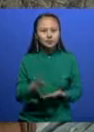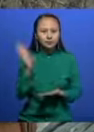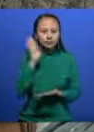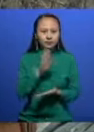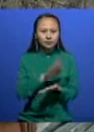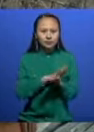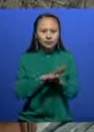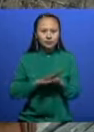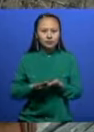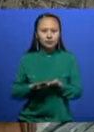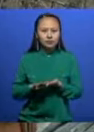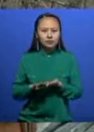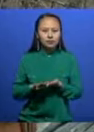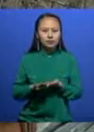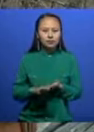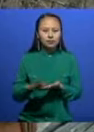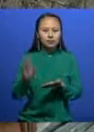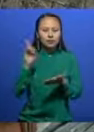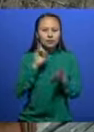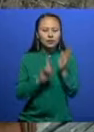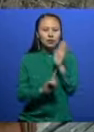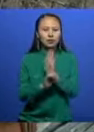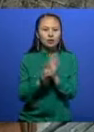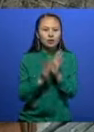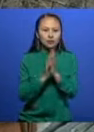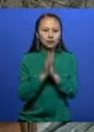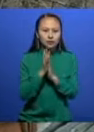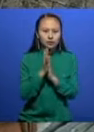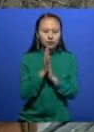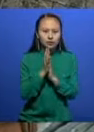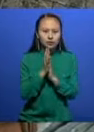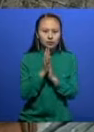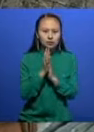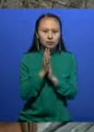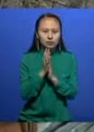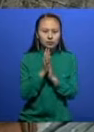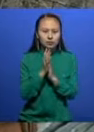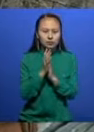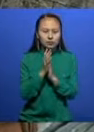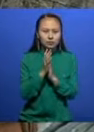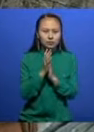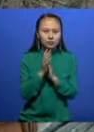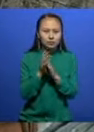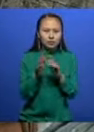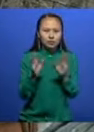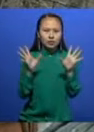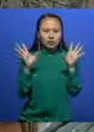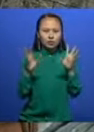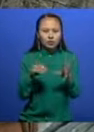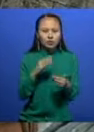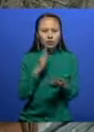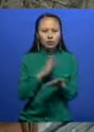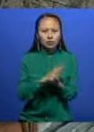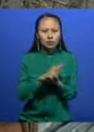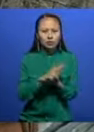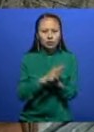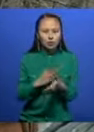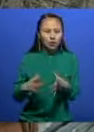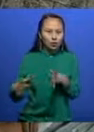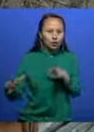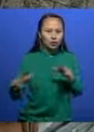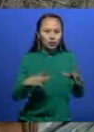ол өсіп келіп жатқан балдарға да жақсы, бүйрегі ауырға, сары кісел ауруына бәрі жақсы. Құдық дегенмен